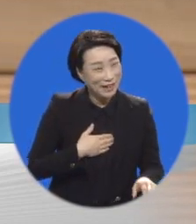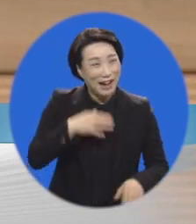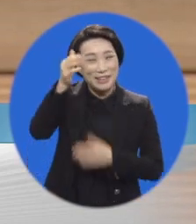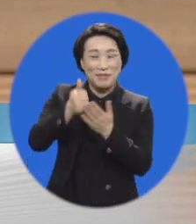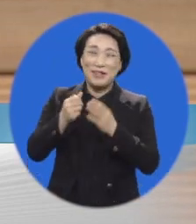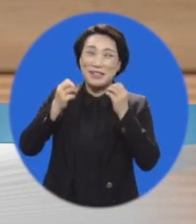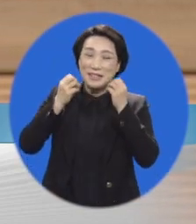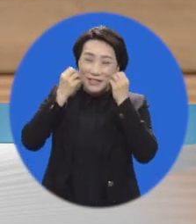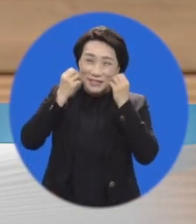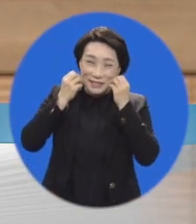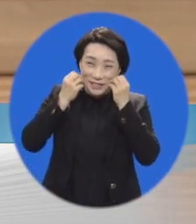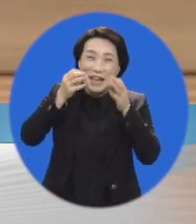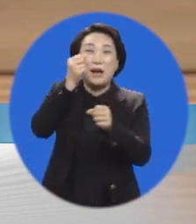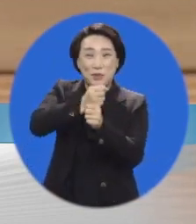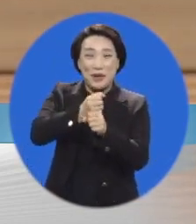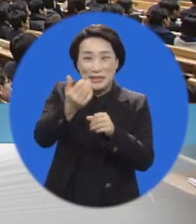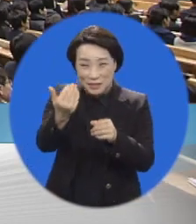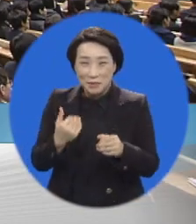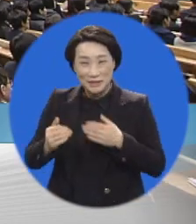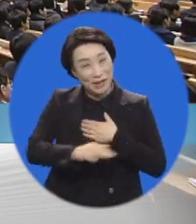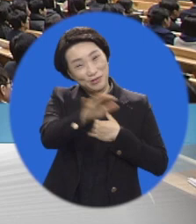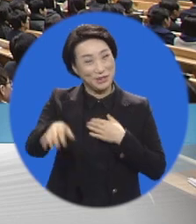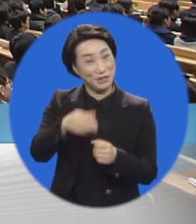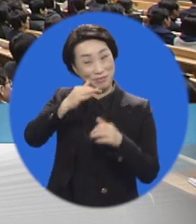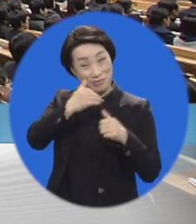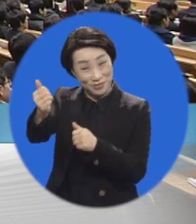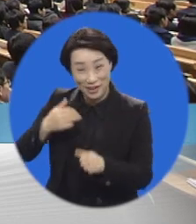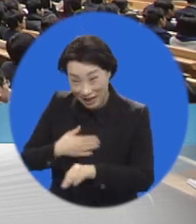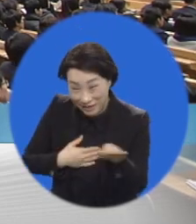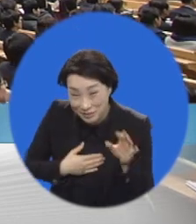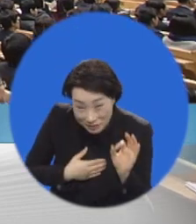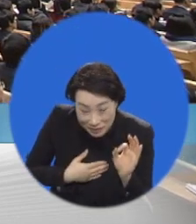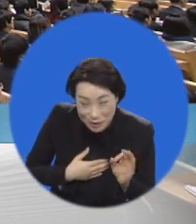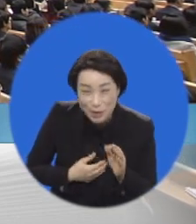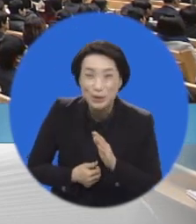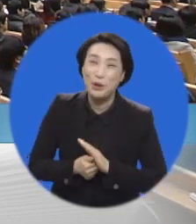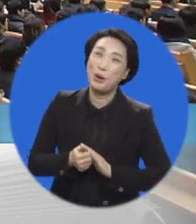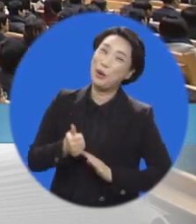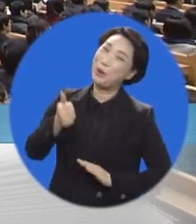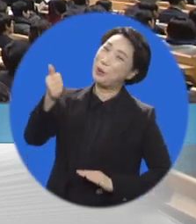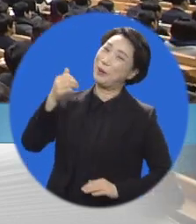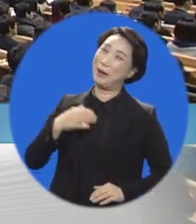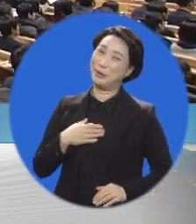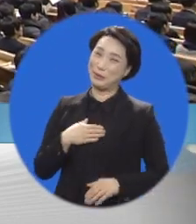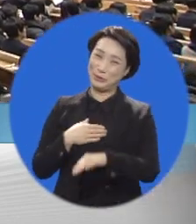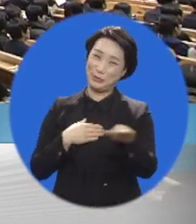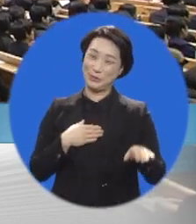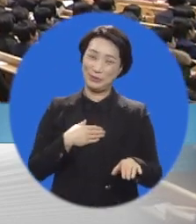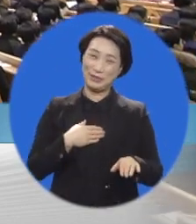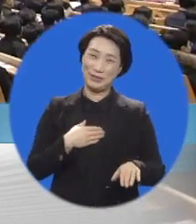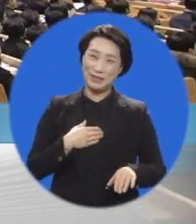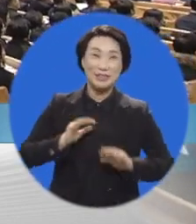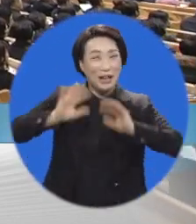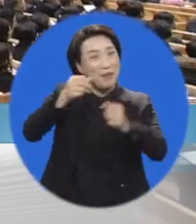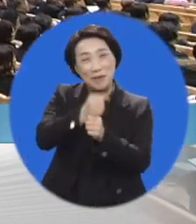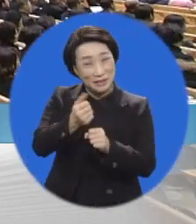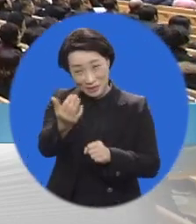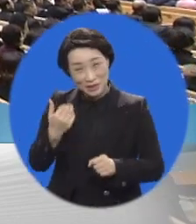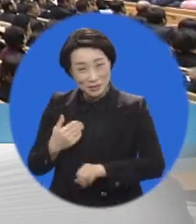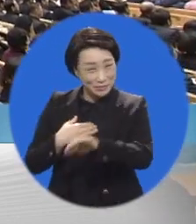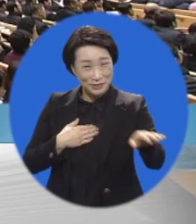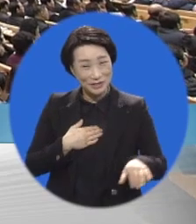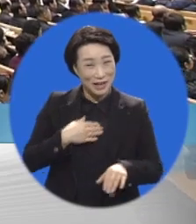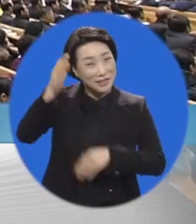택했습니다. 아멘 하십시오. 희망이 넘친다 이 말입니다. 우리는 만세전부터 택했다 이